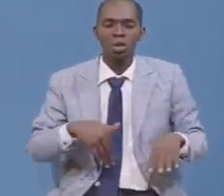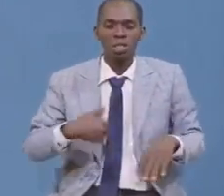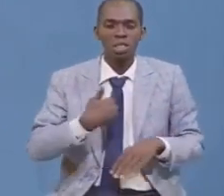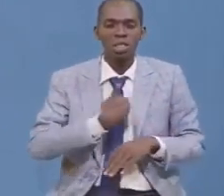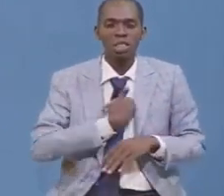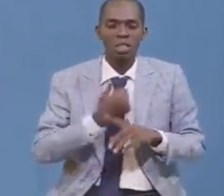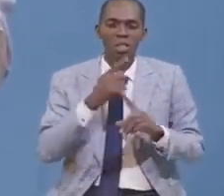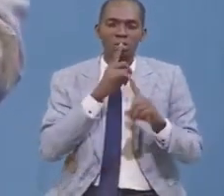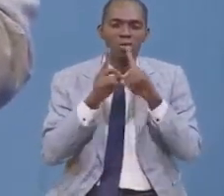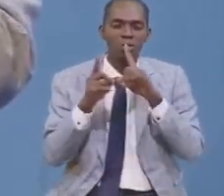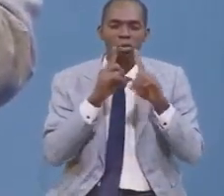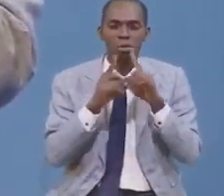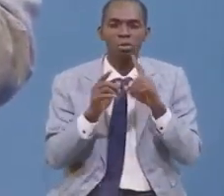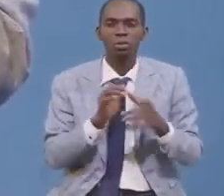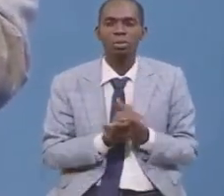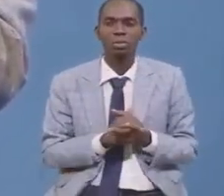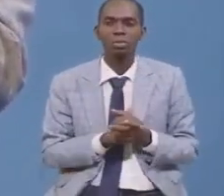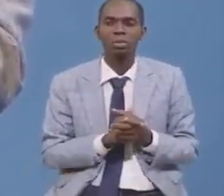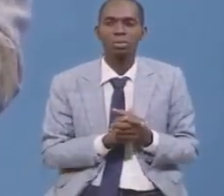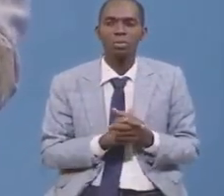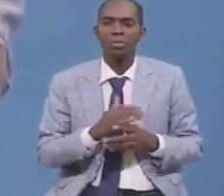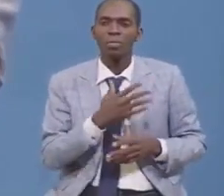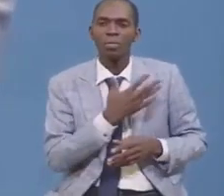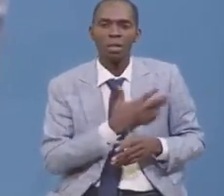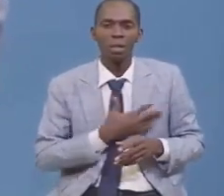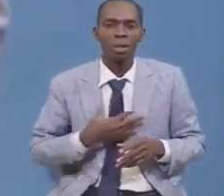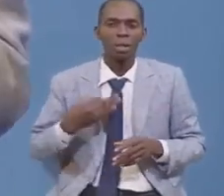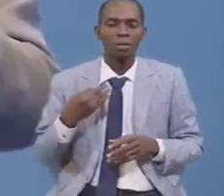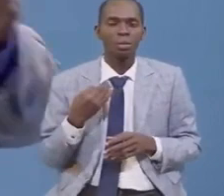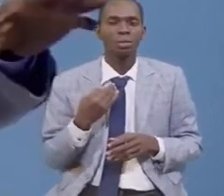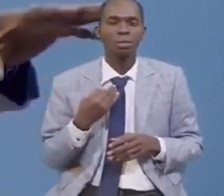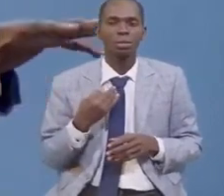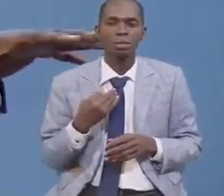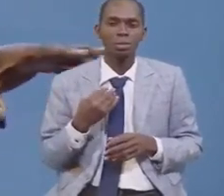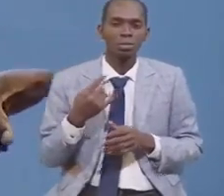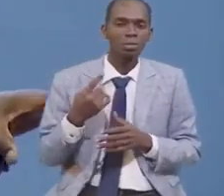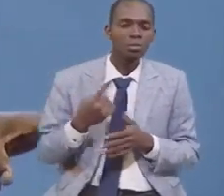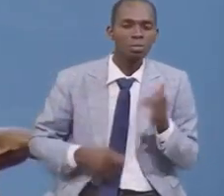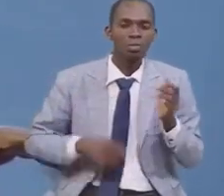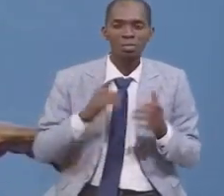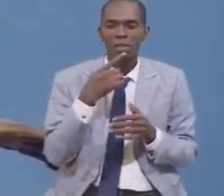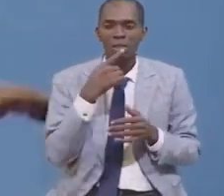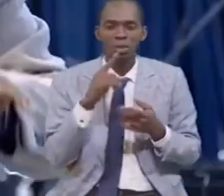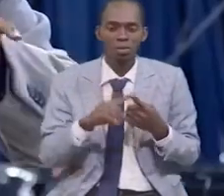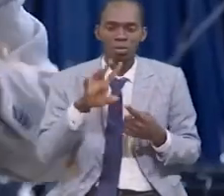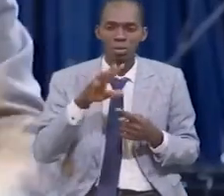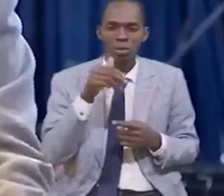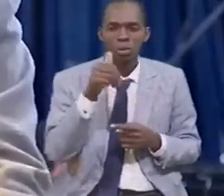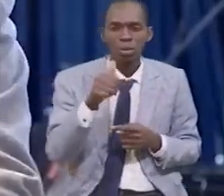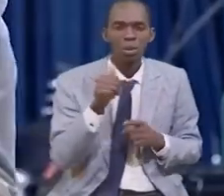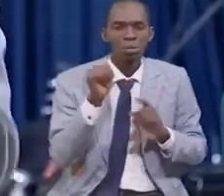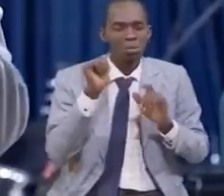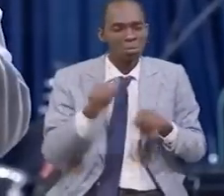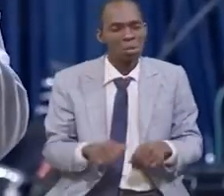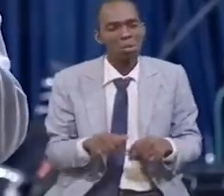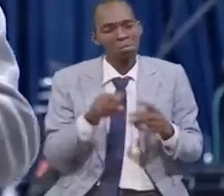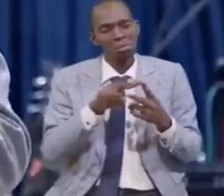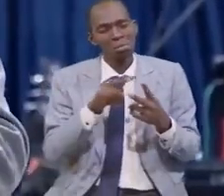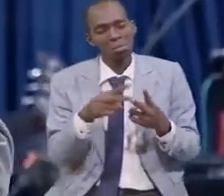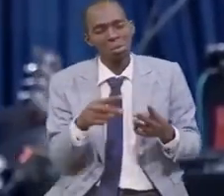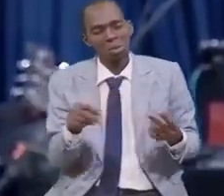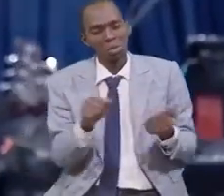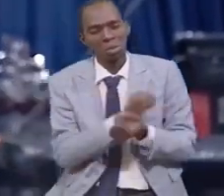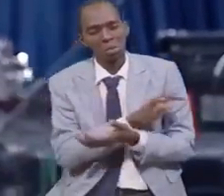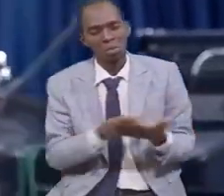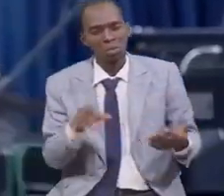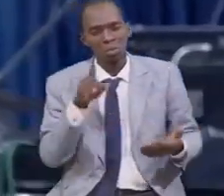దానినే స్వాడంభికమైన మాటలు. The words you speak to yourself can either ruin you or